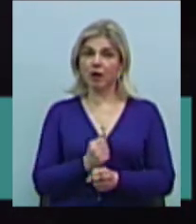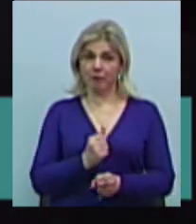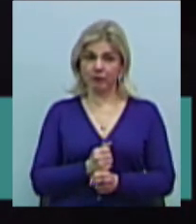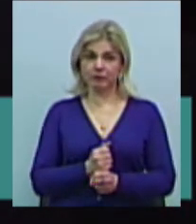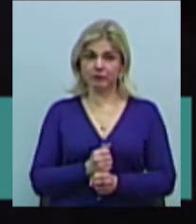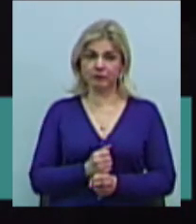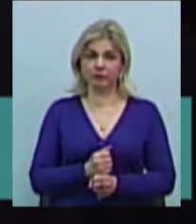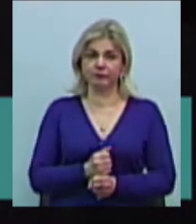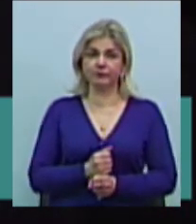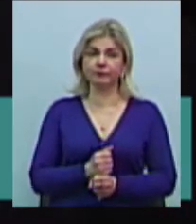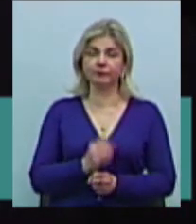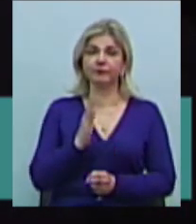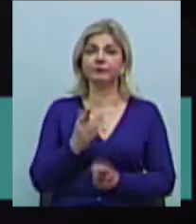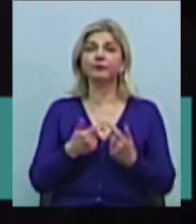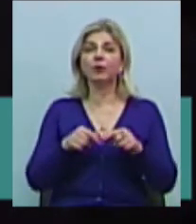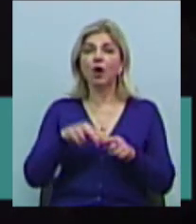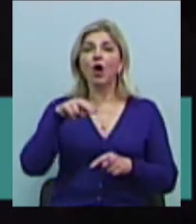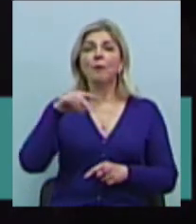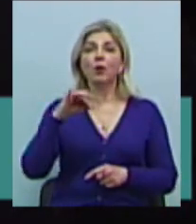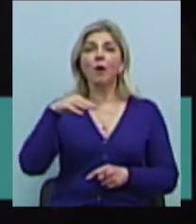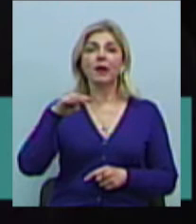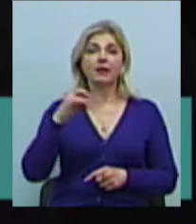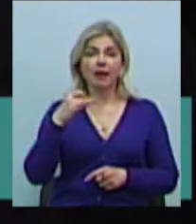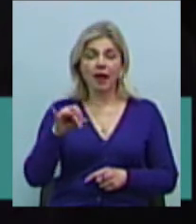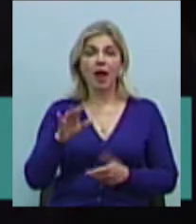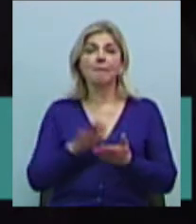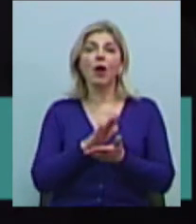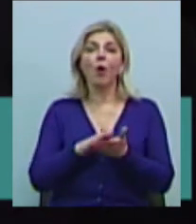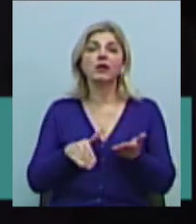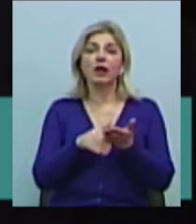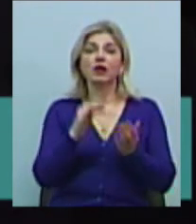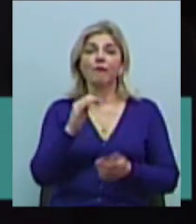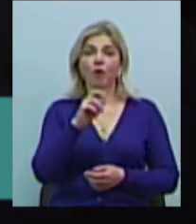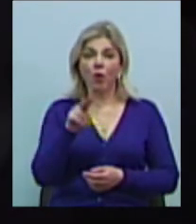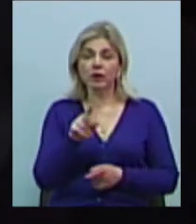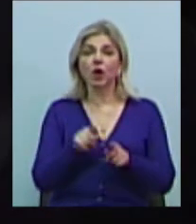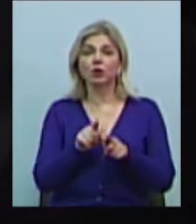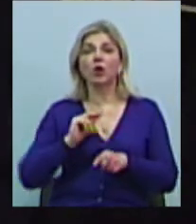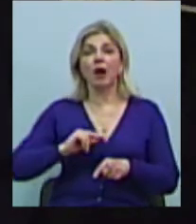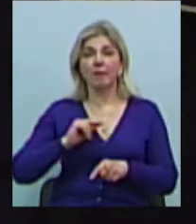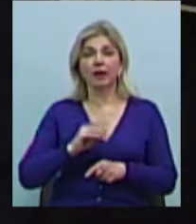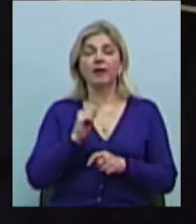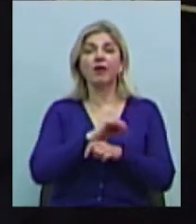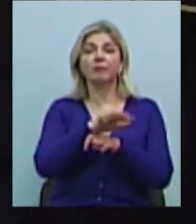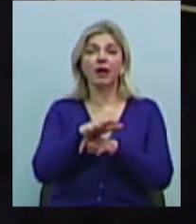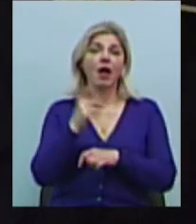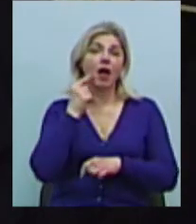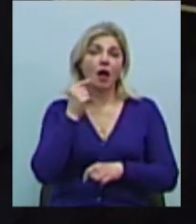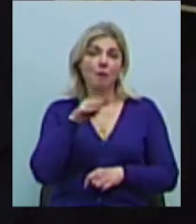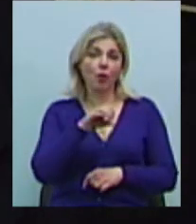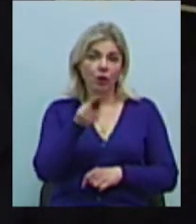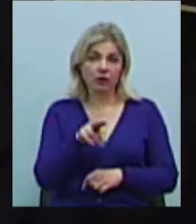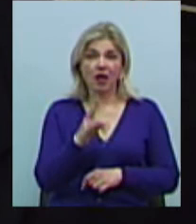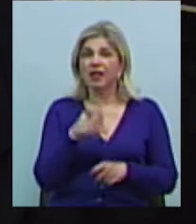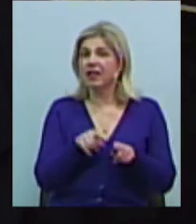Наші люди працюють в організації «Прометей», благодійному фонді. Також люди працюють в мережі МЕД, але не так багато, як хотілося